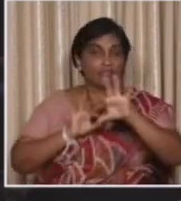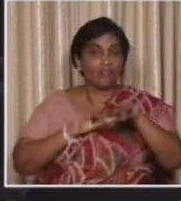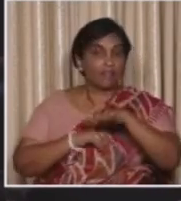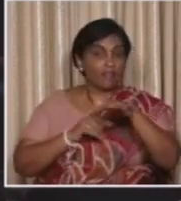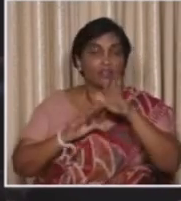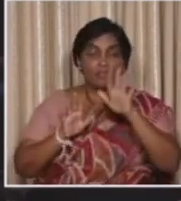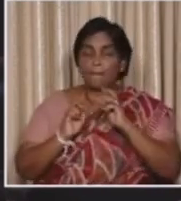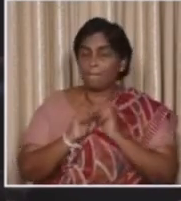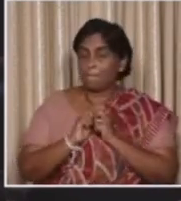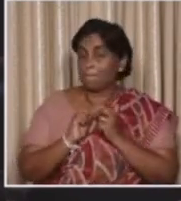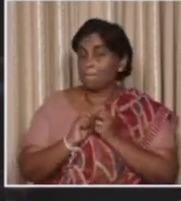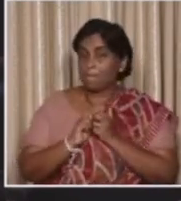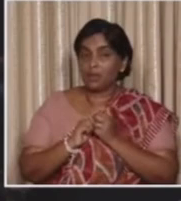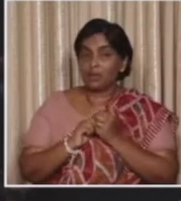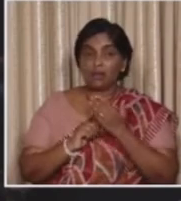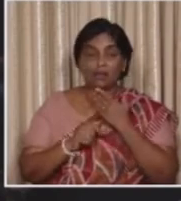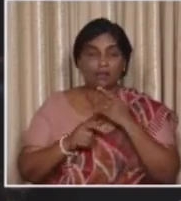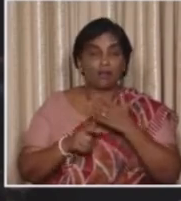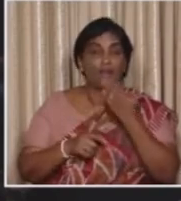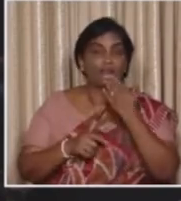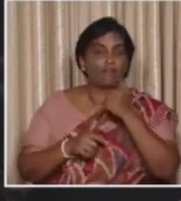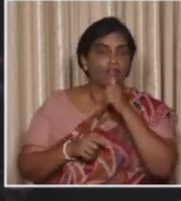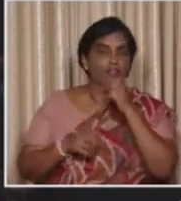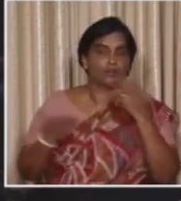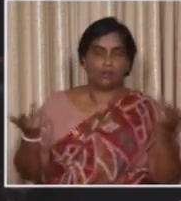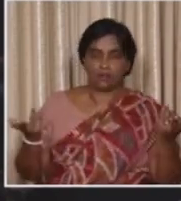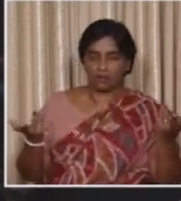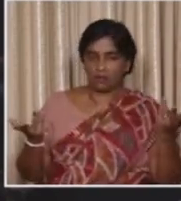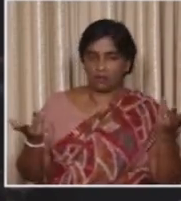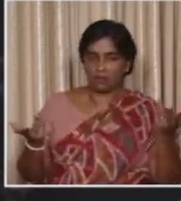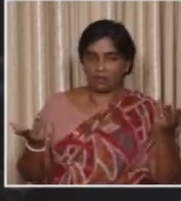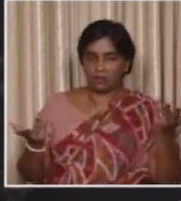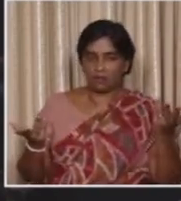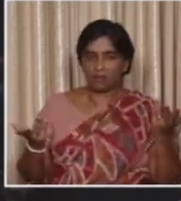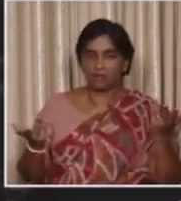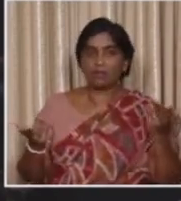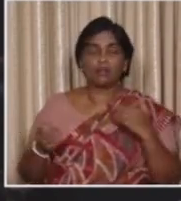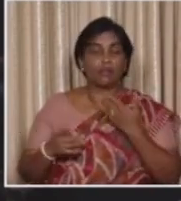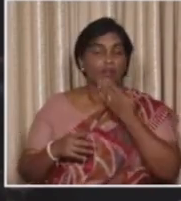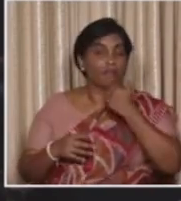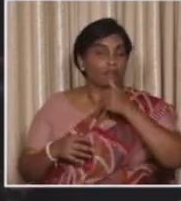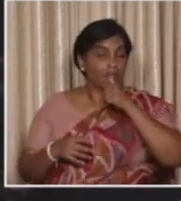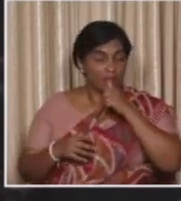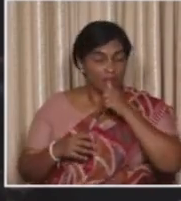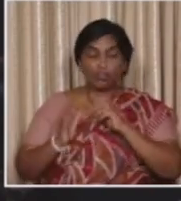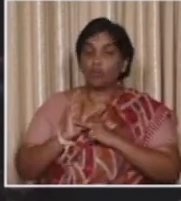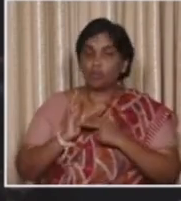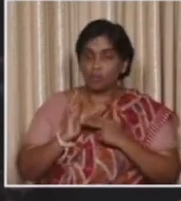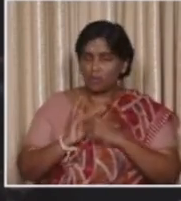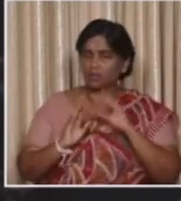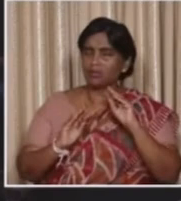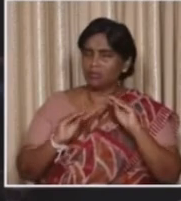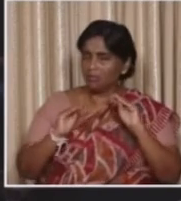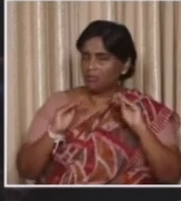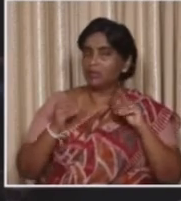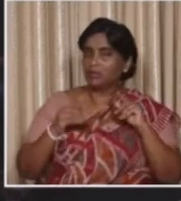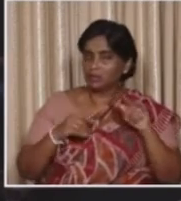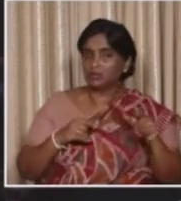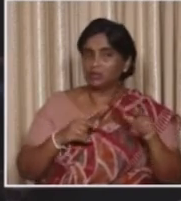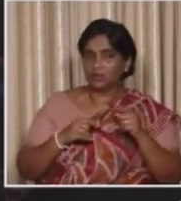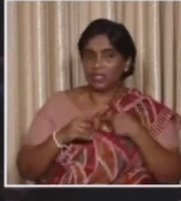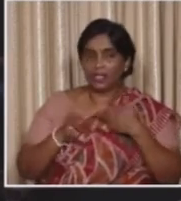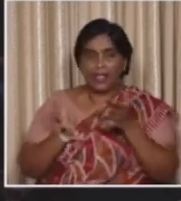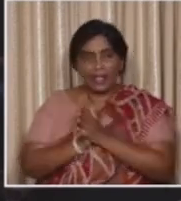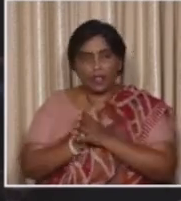ප්‍රශ්නයක් තමයි වත්තේ ලයිමට බොන්න වතුර නැහැ. ඒතර පානීය ජල ව්‍යාපෘති යම් යම් ප්‍රමාණකින් ඒ අය එකතු